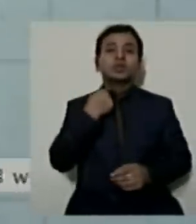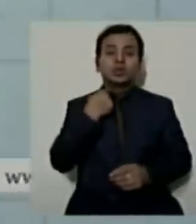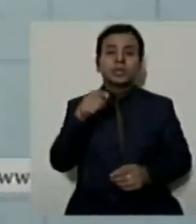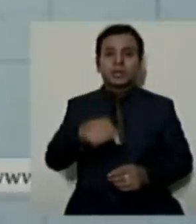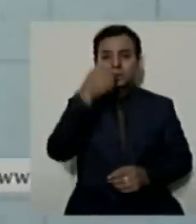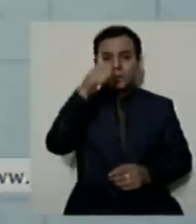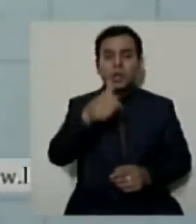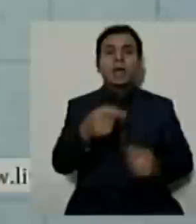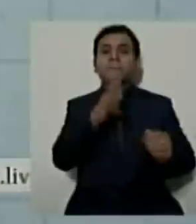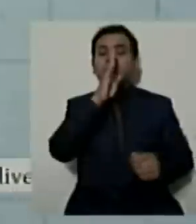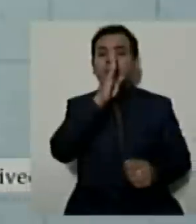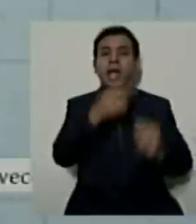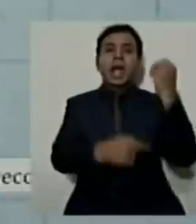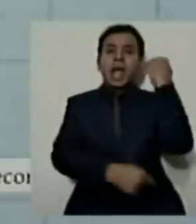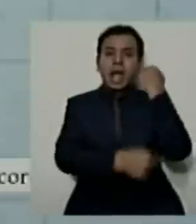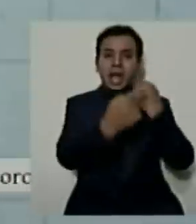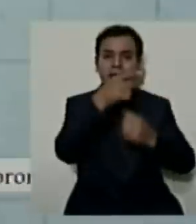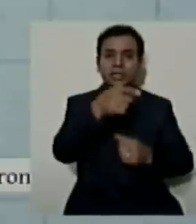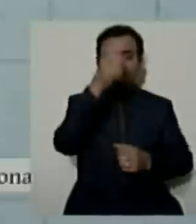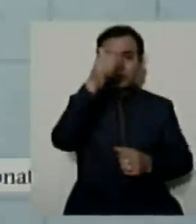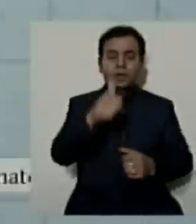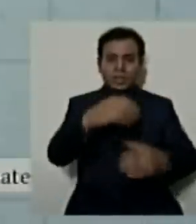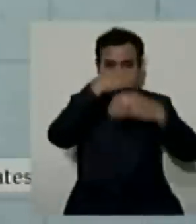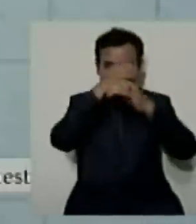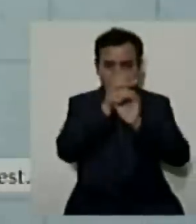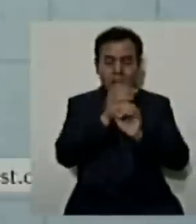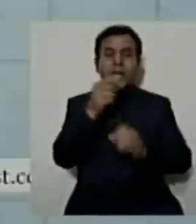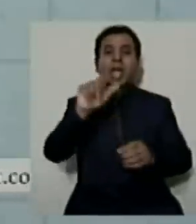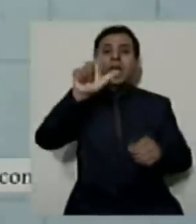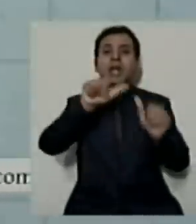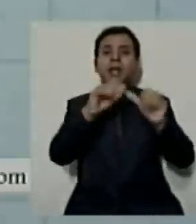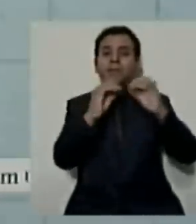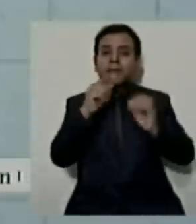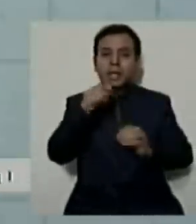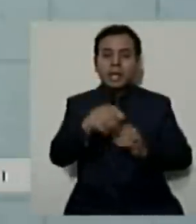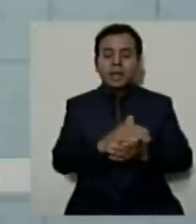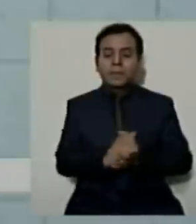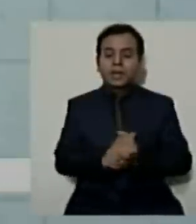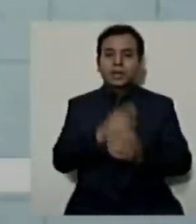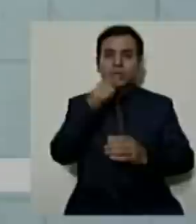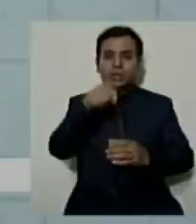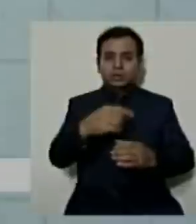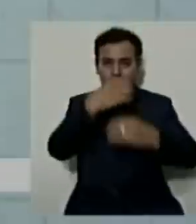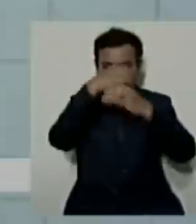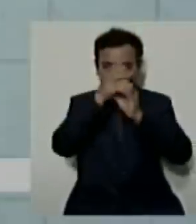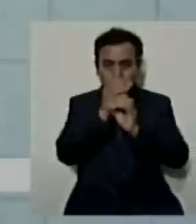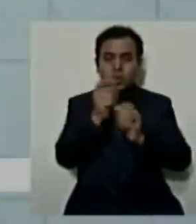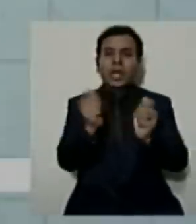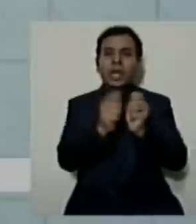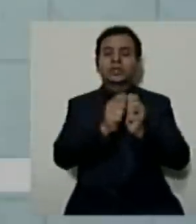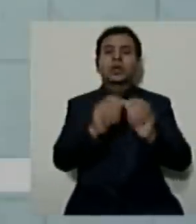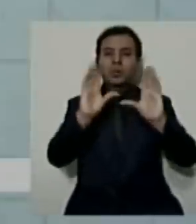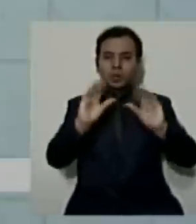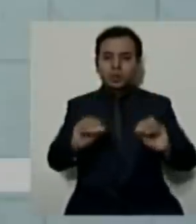যারা টেস্ট করেন নাই এবং আমাদের রিপোর্ট প্রদান করেন নাই। এ পর্যন্ত